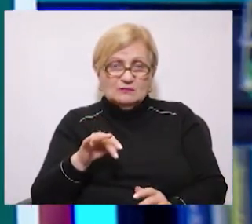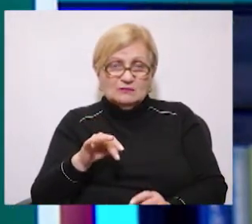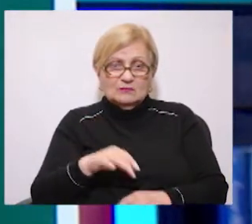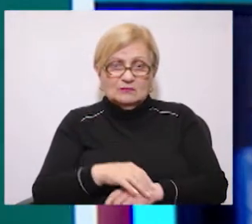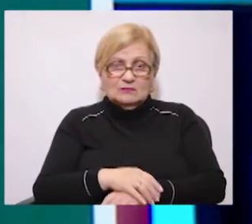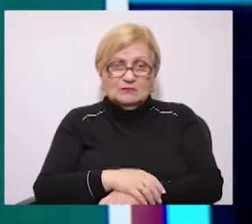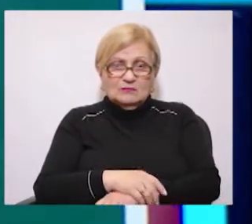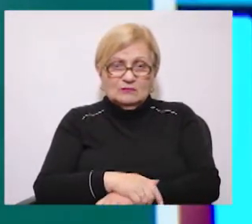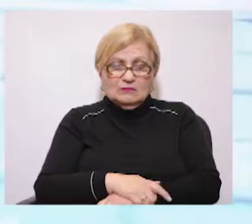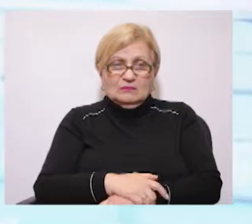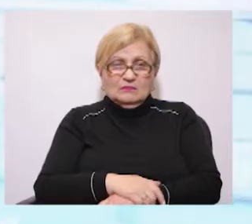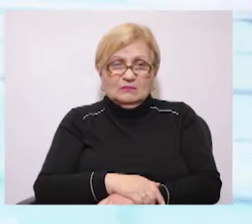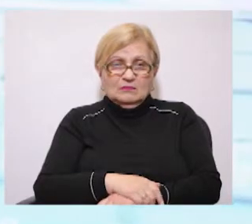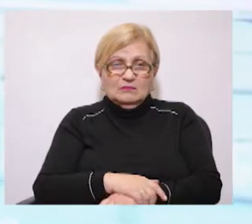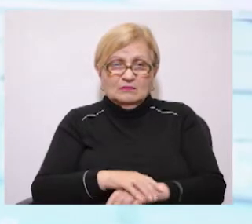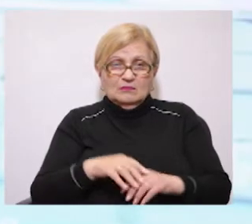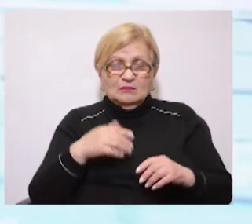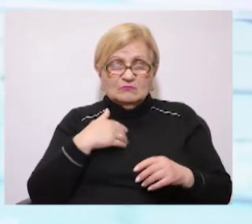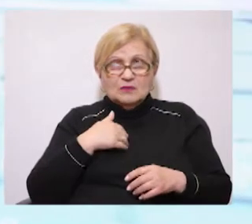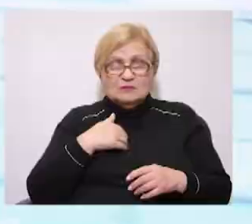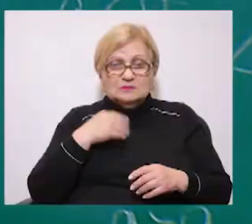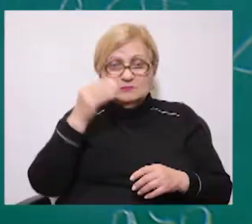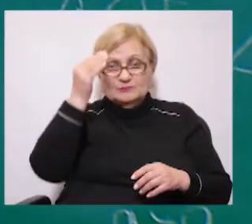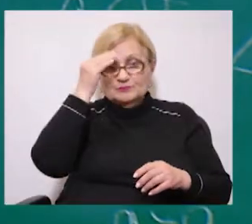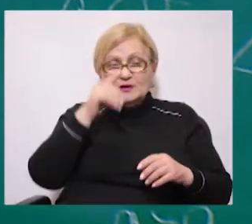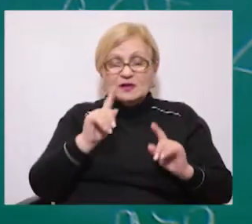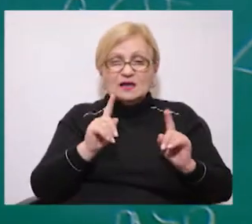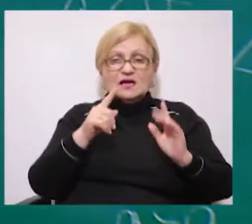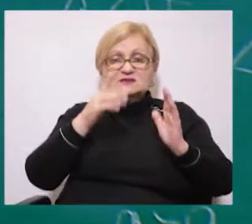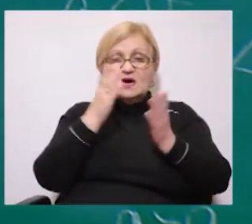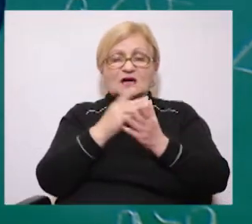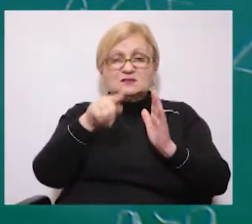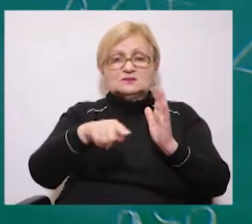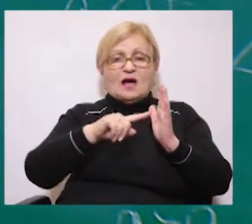ნამრავს როცა ვამბობ, რაღაცე რაღაცა წარმოდგენილია გამრავლების სახით.